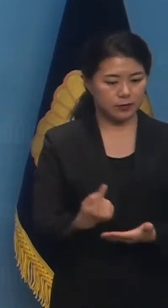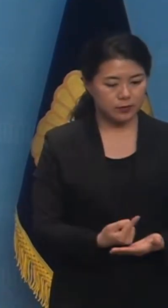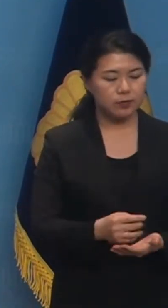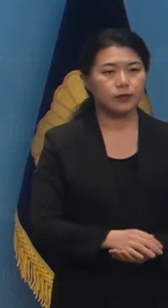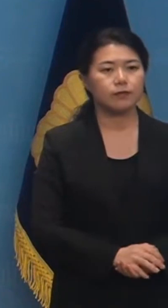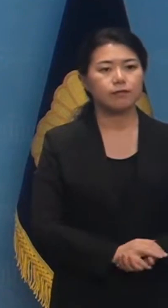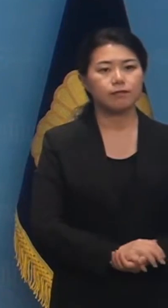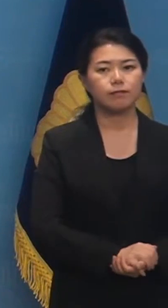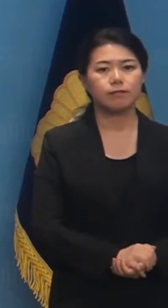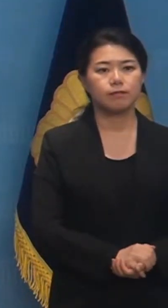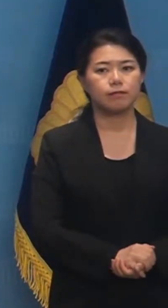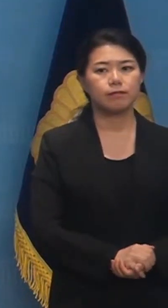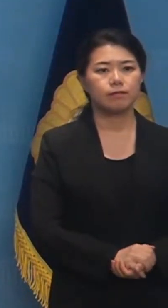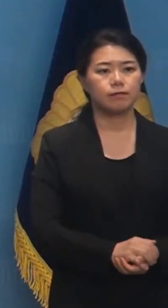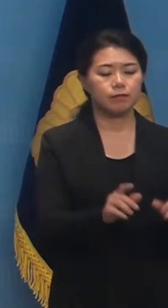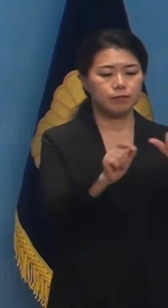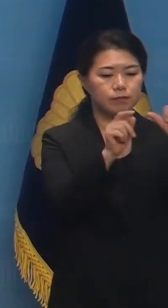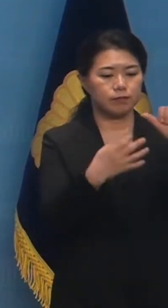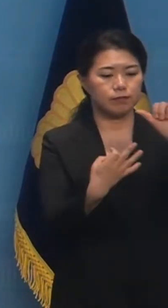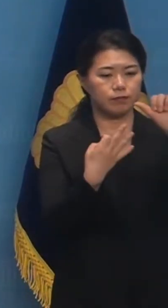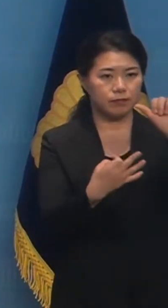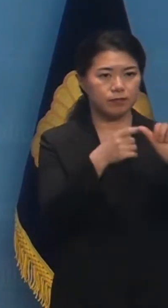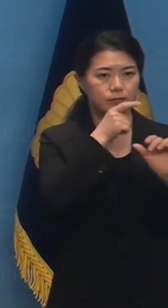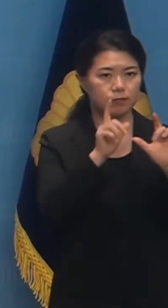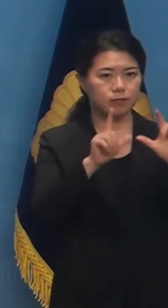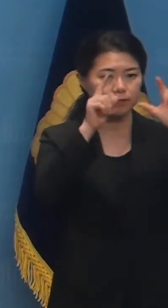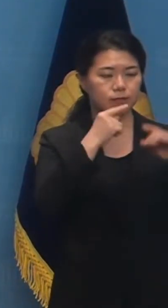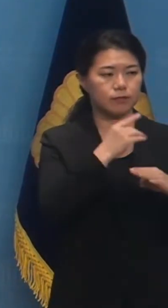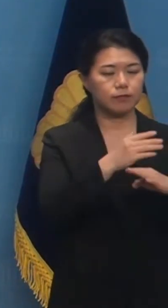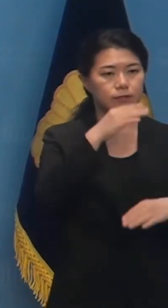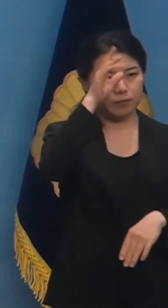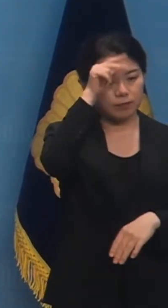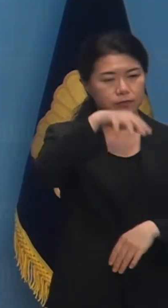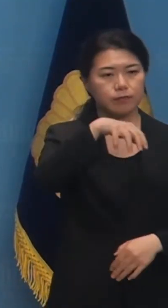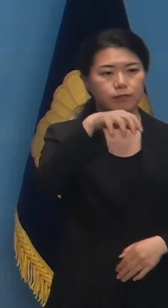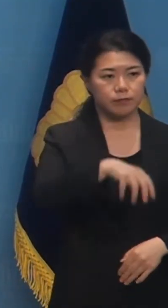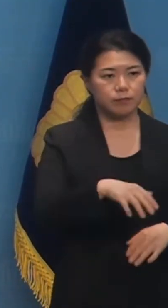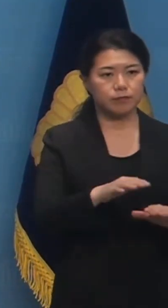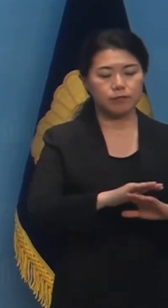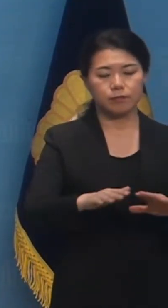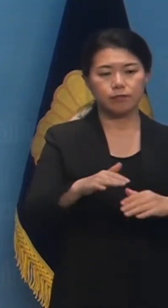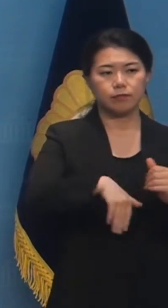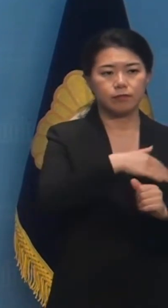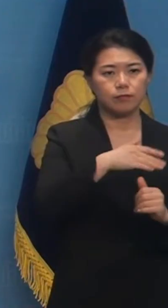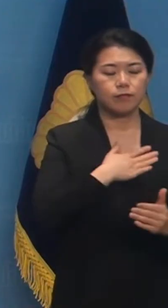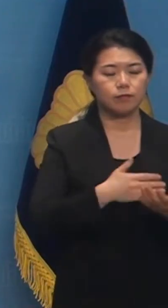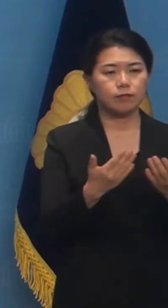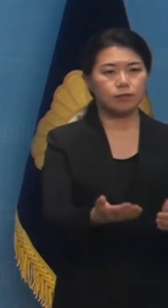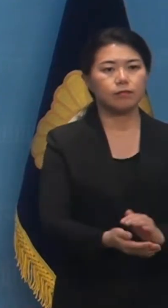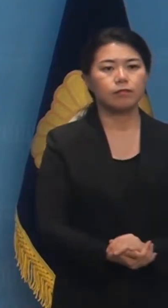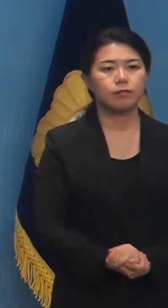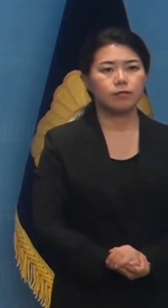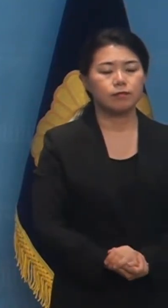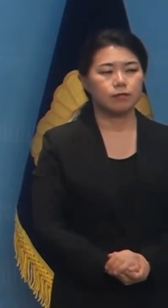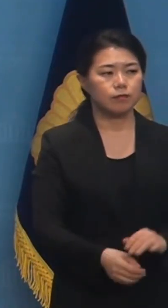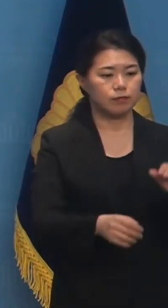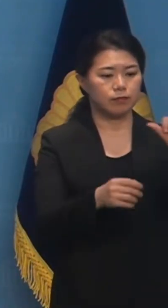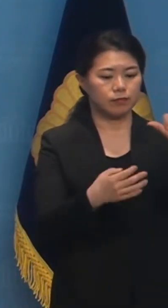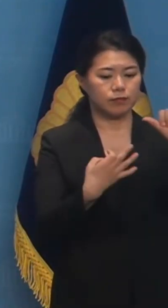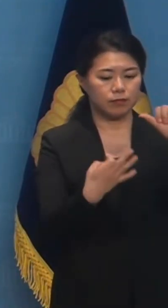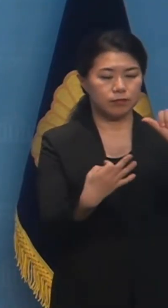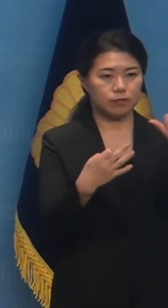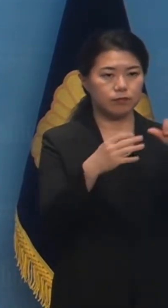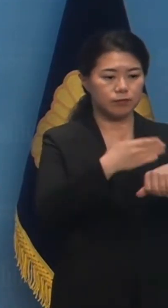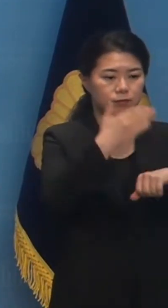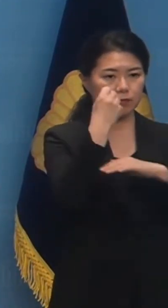법률지원단장님이십니다. 5월 14일 수요일 민주파출소 제보 및 주요 대응 현황 브리핑 드리겠습니다. 5월 14일 9시